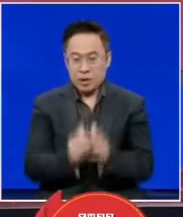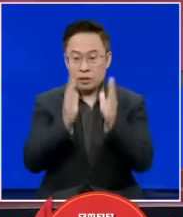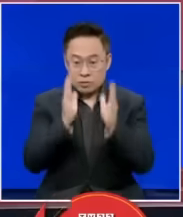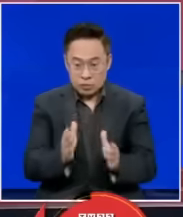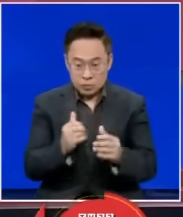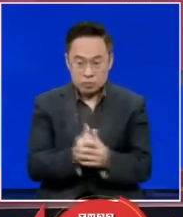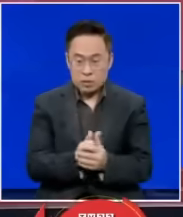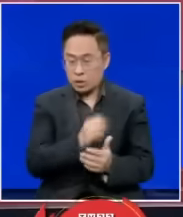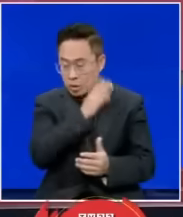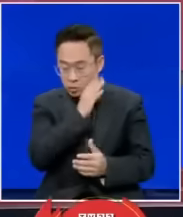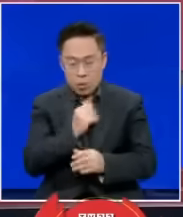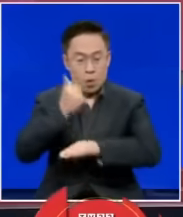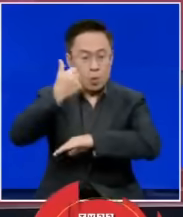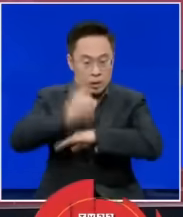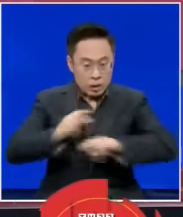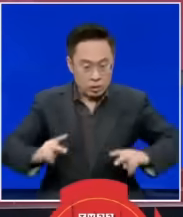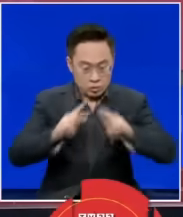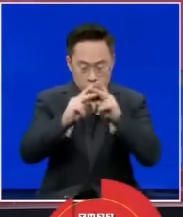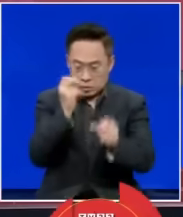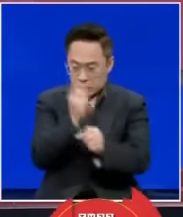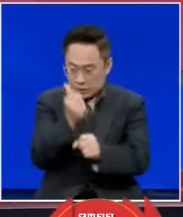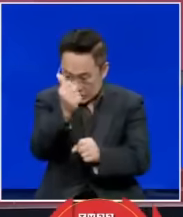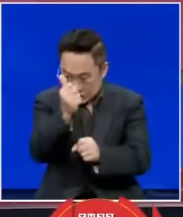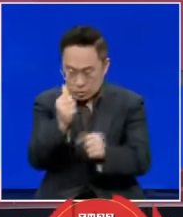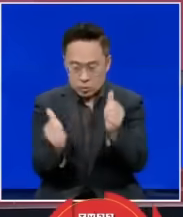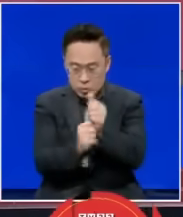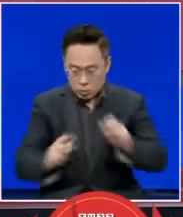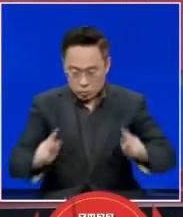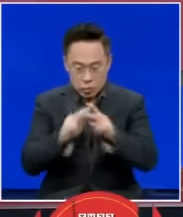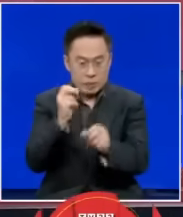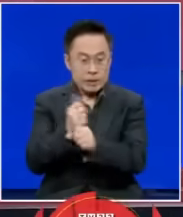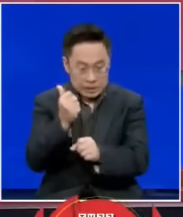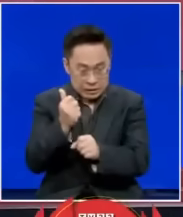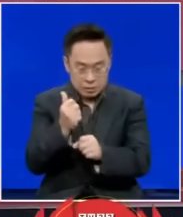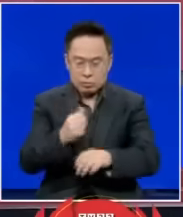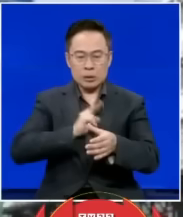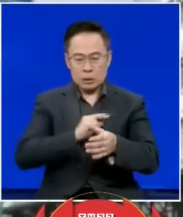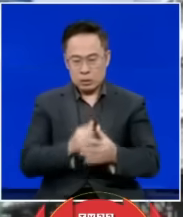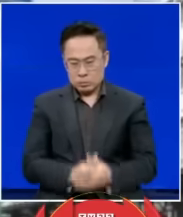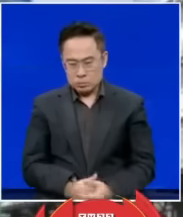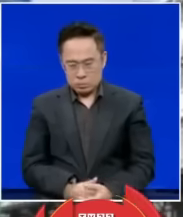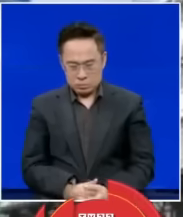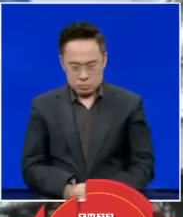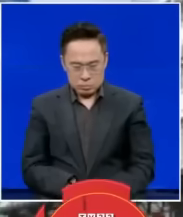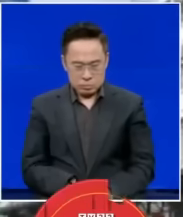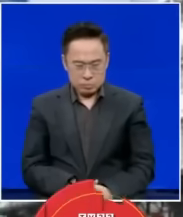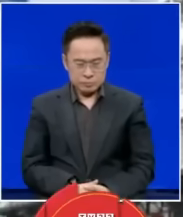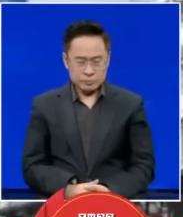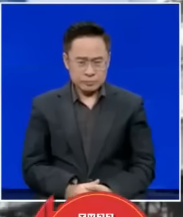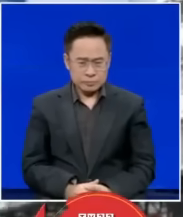งจริงประชาชนก็เอ้าผลงานทำไมอย่างเงี้ยจะย้ายทำไมนะฮะว่ากันเรื่องการเมืองก็แล้วกันท่านผู้ชมครับขยับไปอีกท่านผู้ช